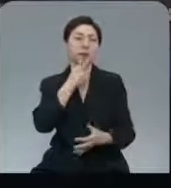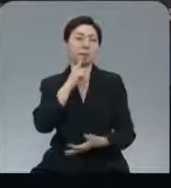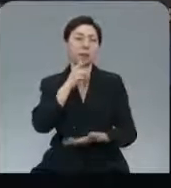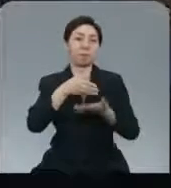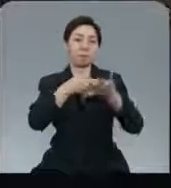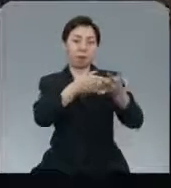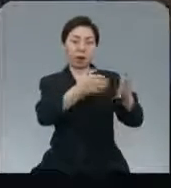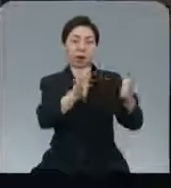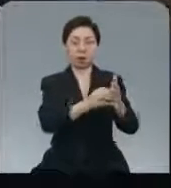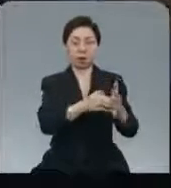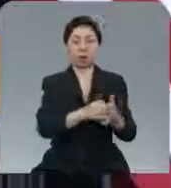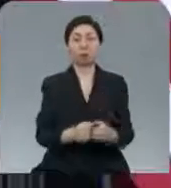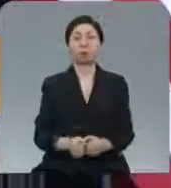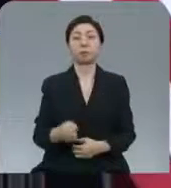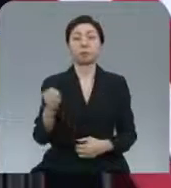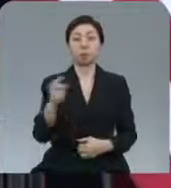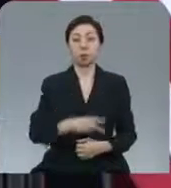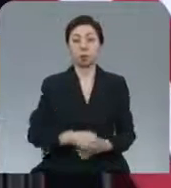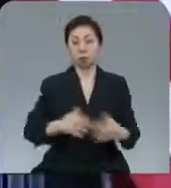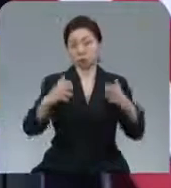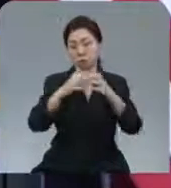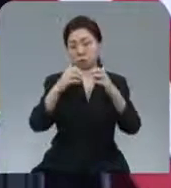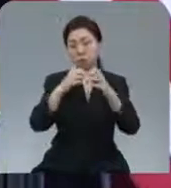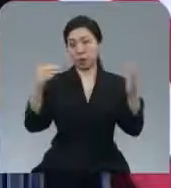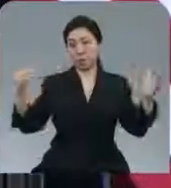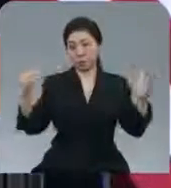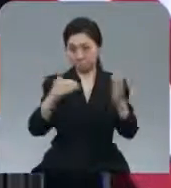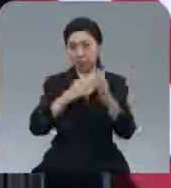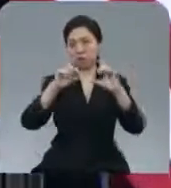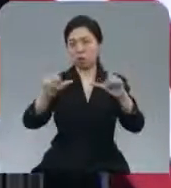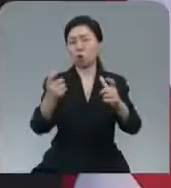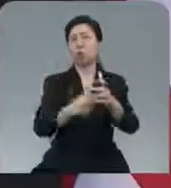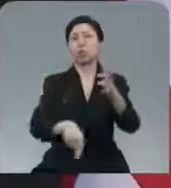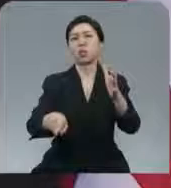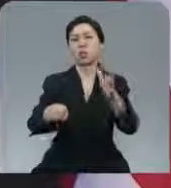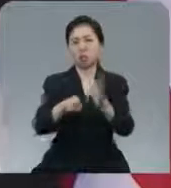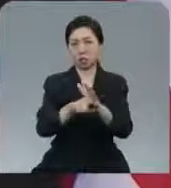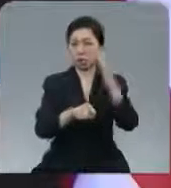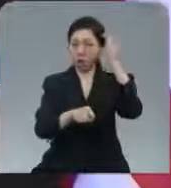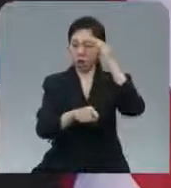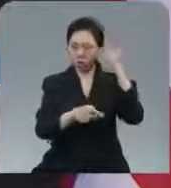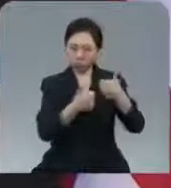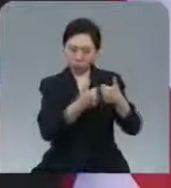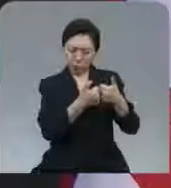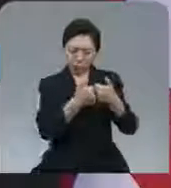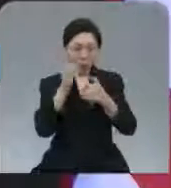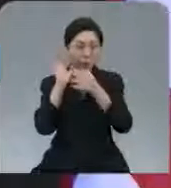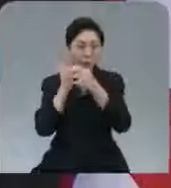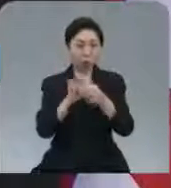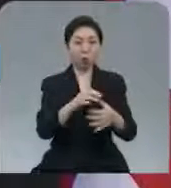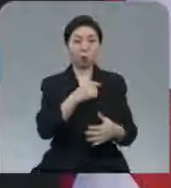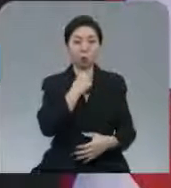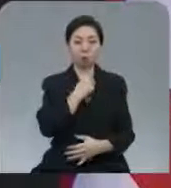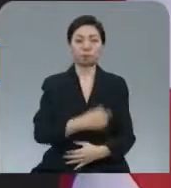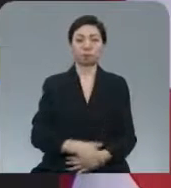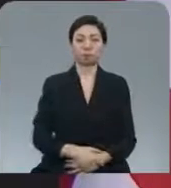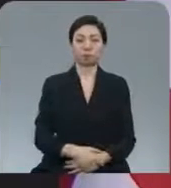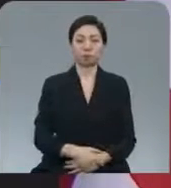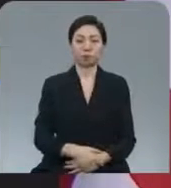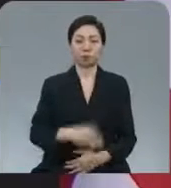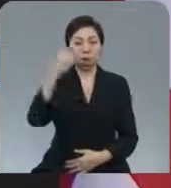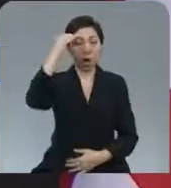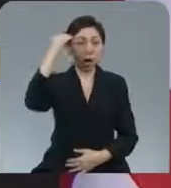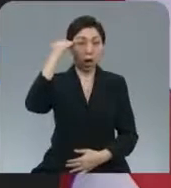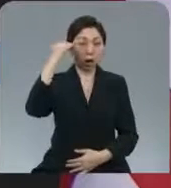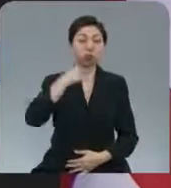án một loạt vụ phóng tên lửa đạn đạo liên tiếp của mình bắt gần đây là hành vi khiêu khích Nhưng cũng một lần nữa nhấn mạnh Washington không có